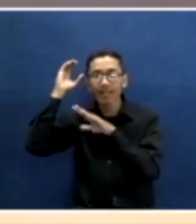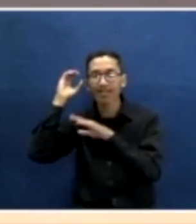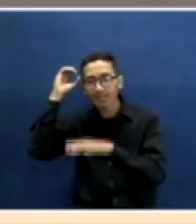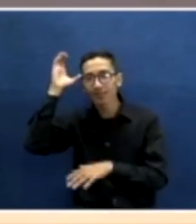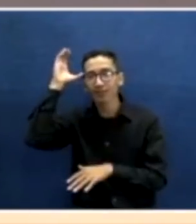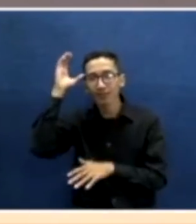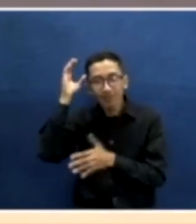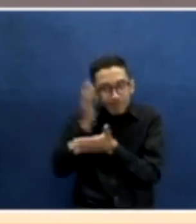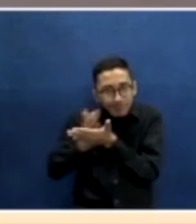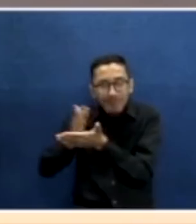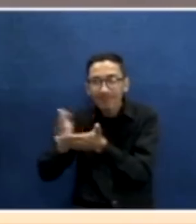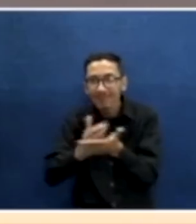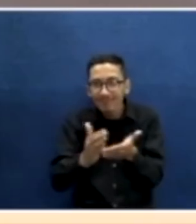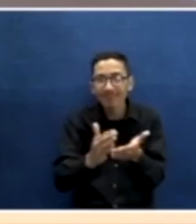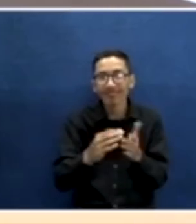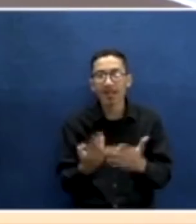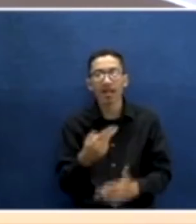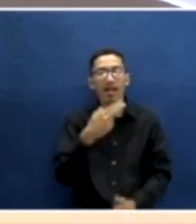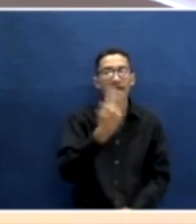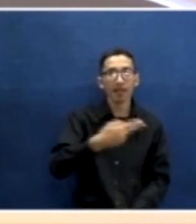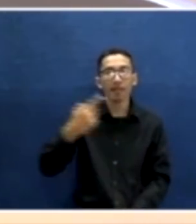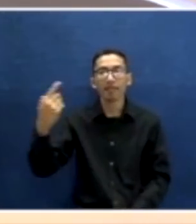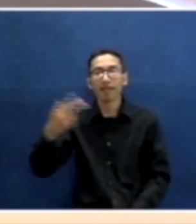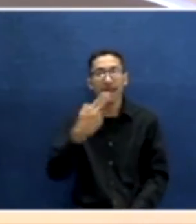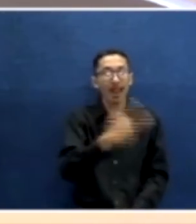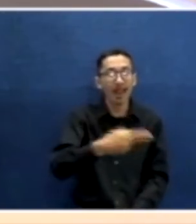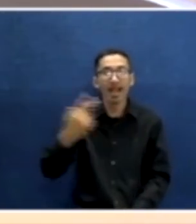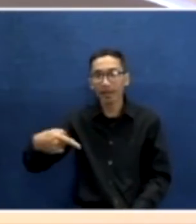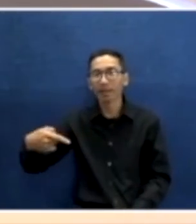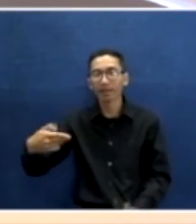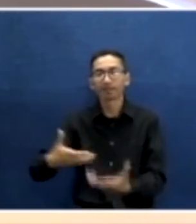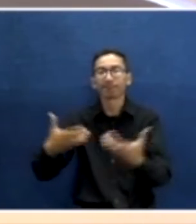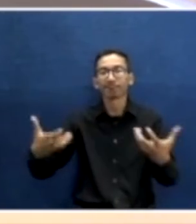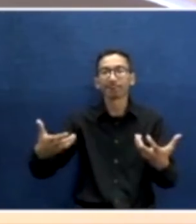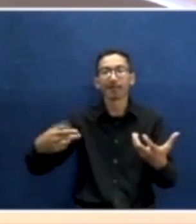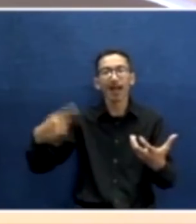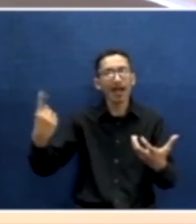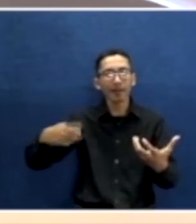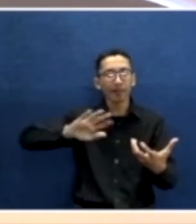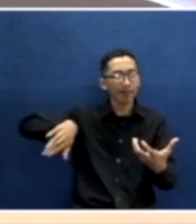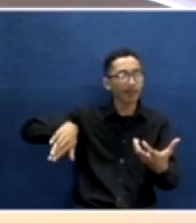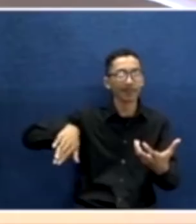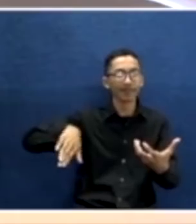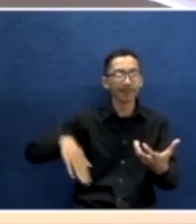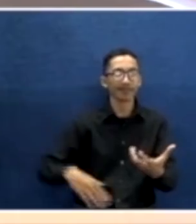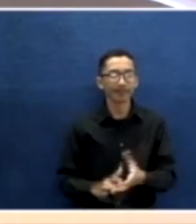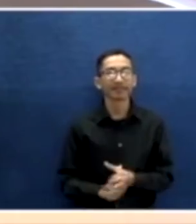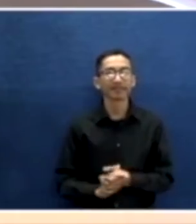ulama dan yang ketiga Dia menjaga yang haram itulah sunnah itulah hijrah sepenuh hati bukan lagi hijrah setengah hati kenapa